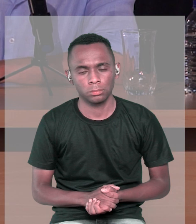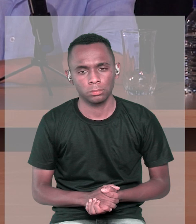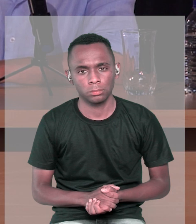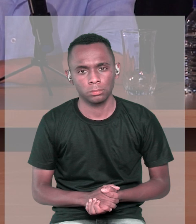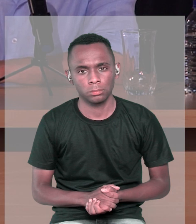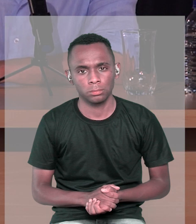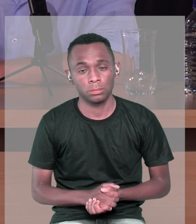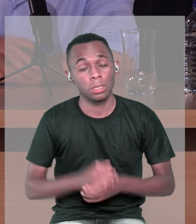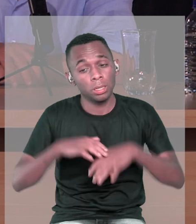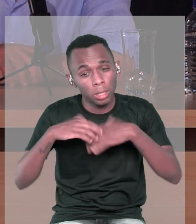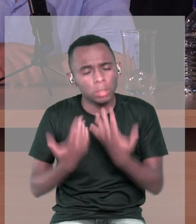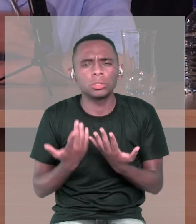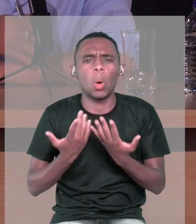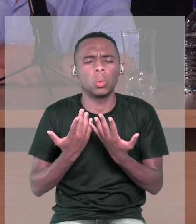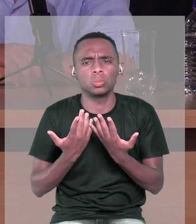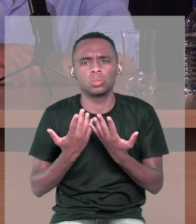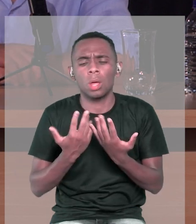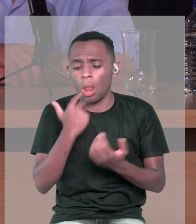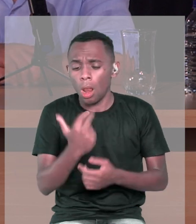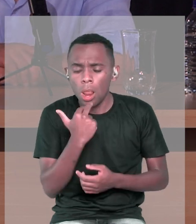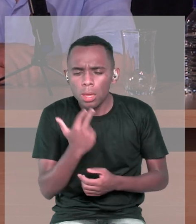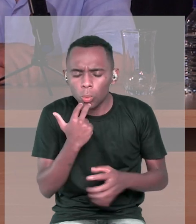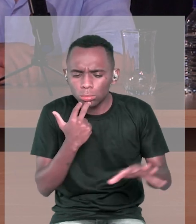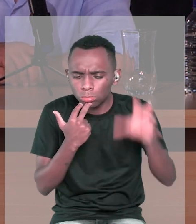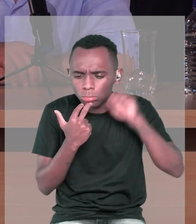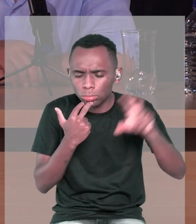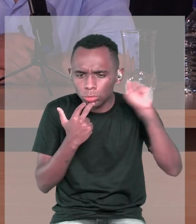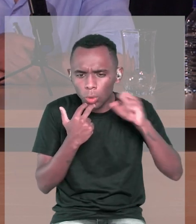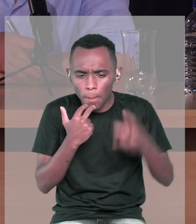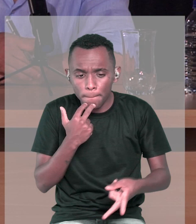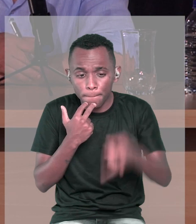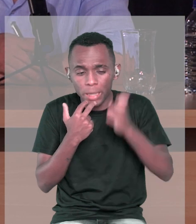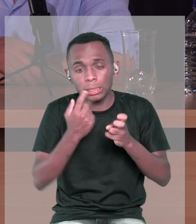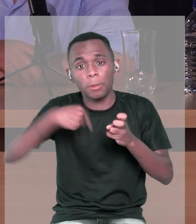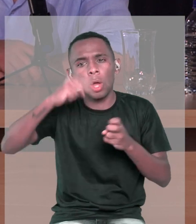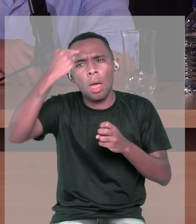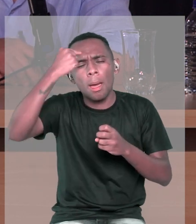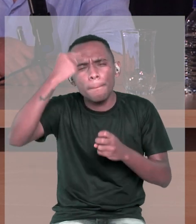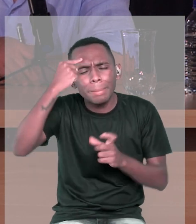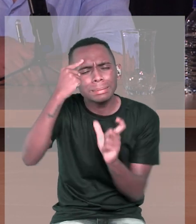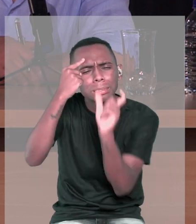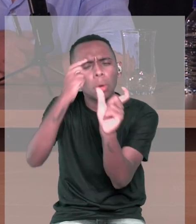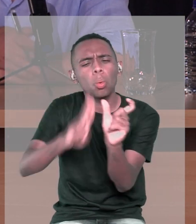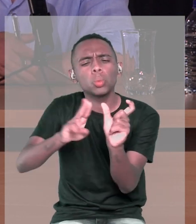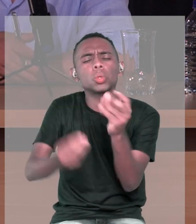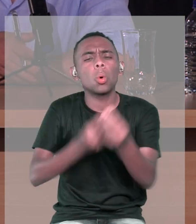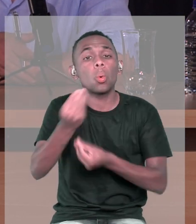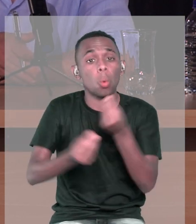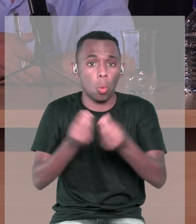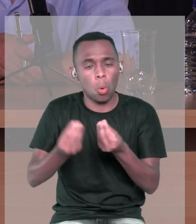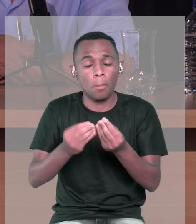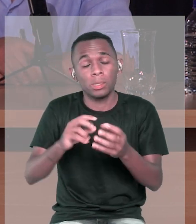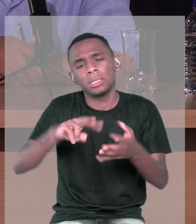privée. Quando escutamos as nossas línguas e falamos, a gente pensa no uso do termo, a gente vê que esse termo